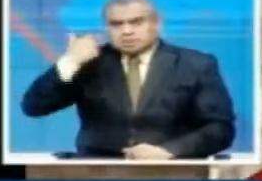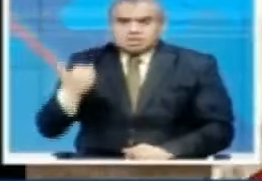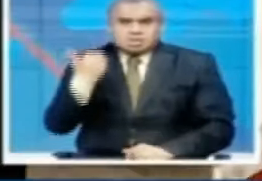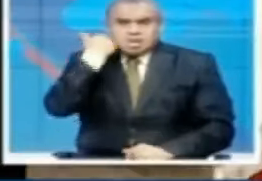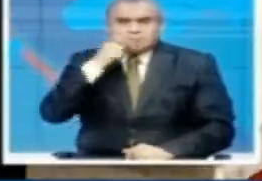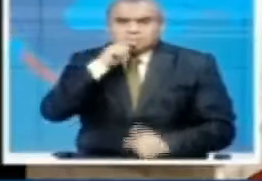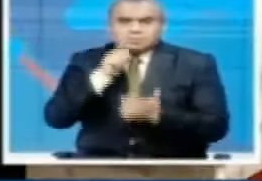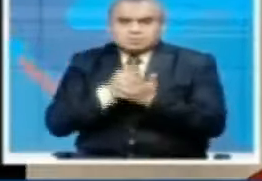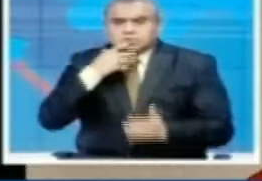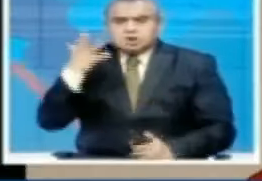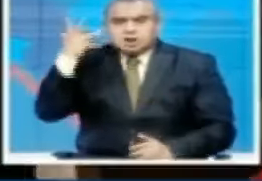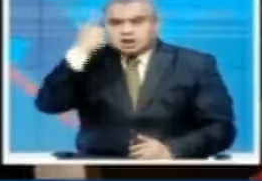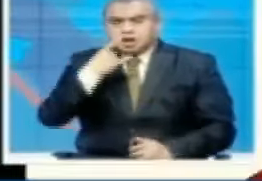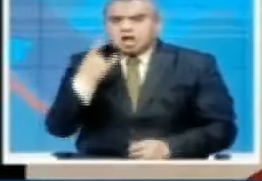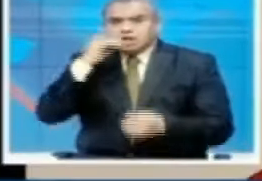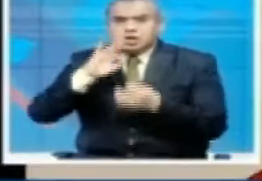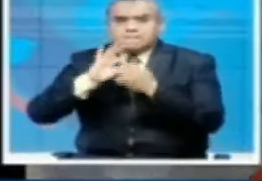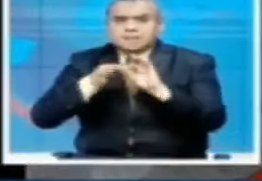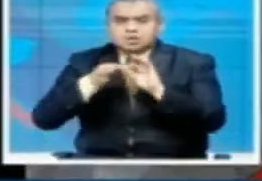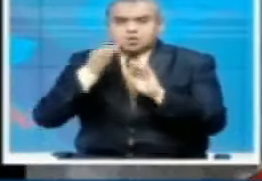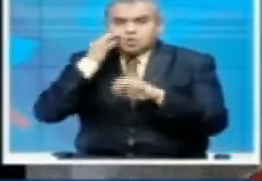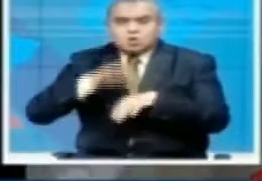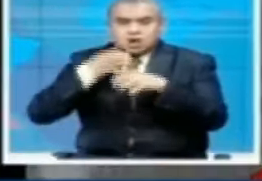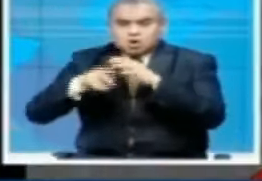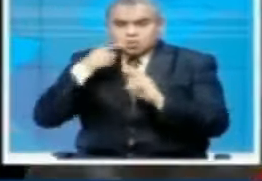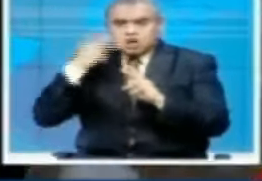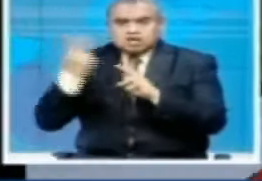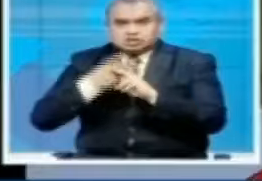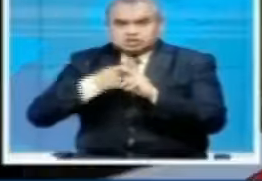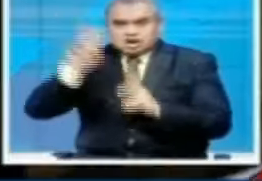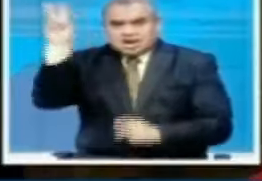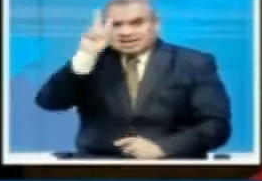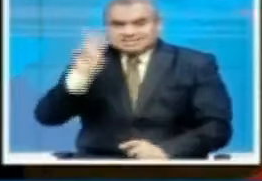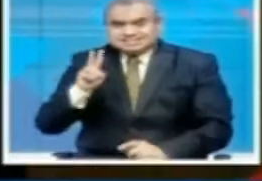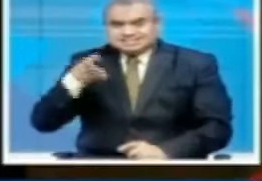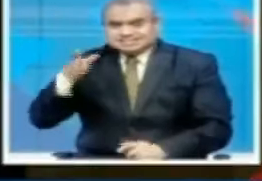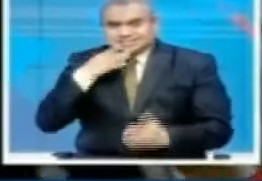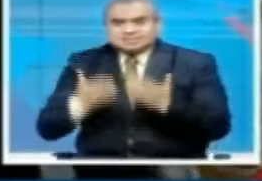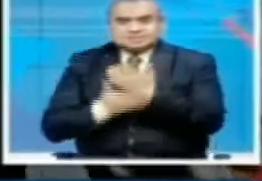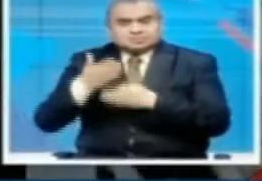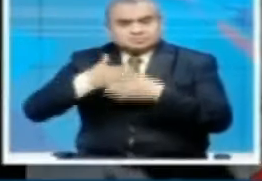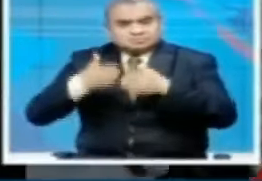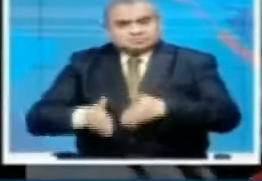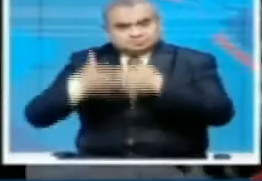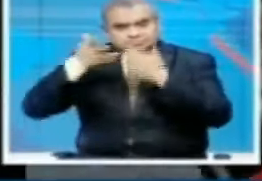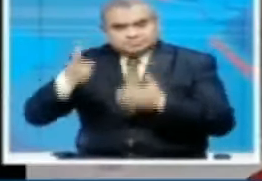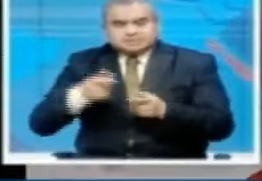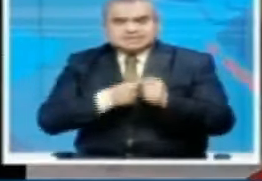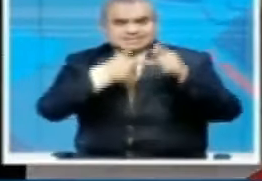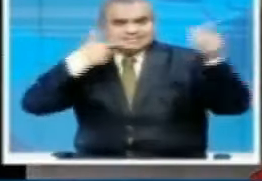لتسكين 10 مليون مصري. صحيح. في سيناء تتحاول طبعا، فيها نشاط تعديني، فيها نشاط